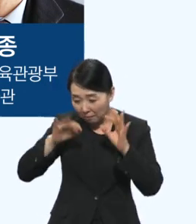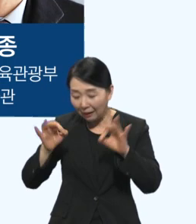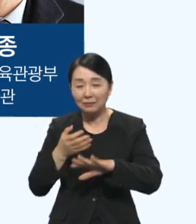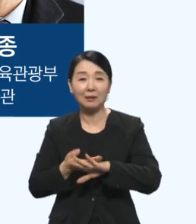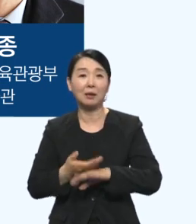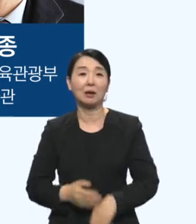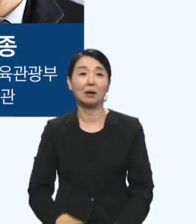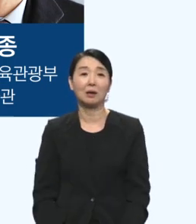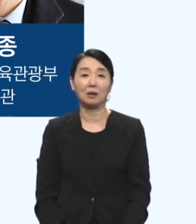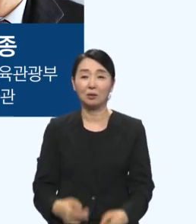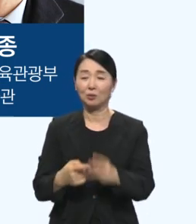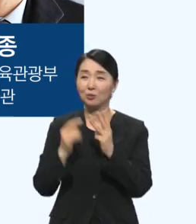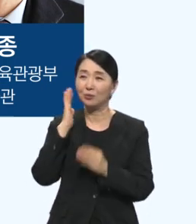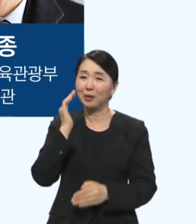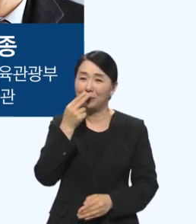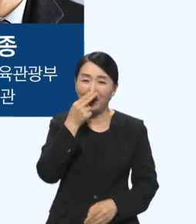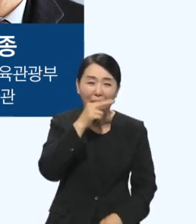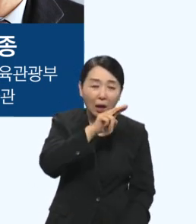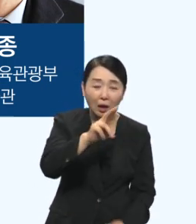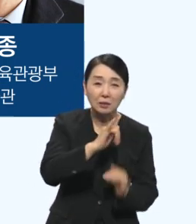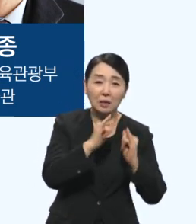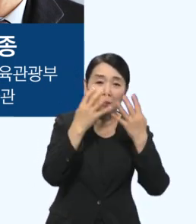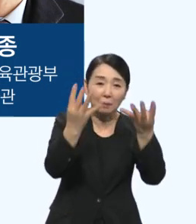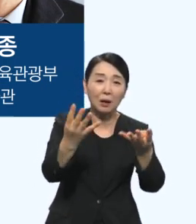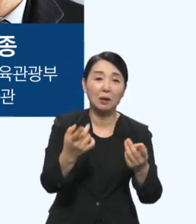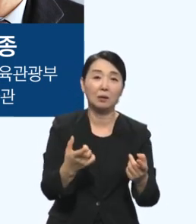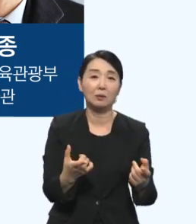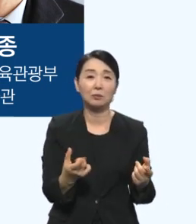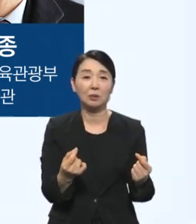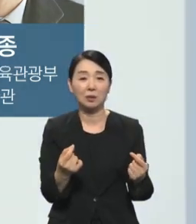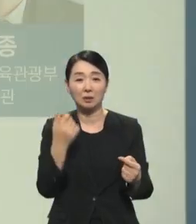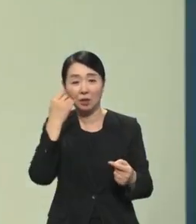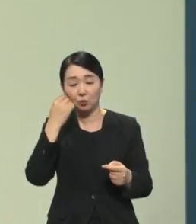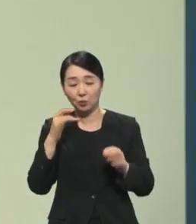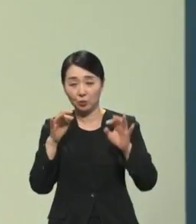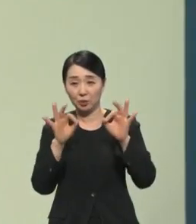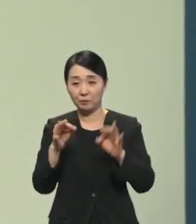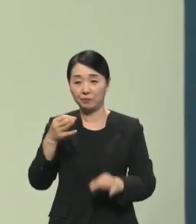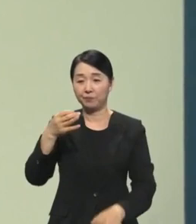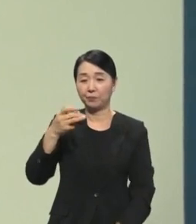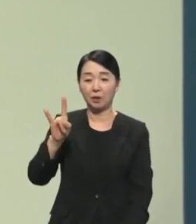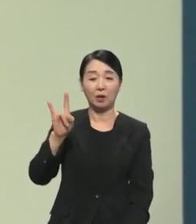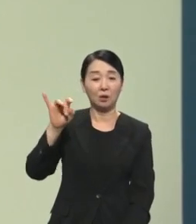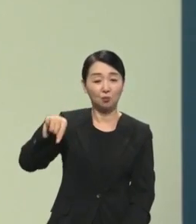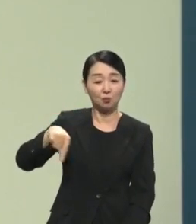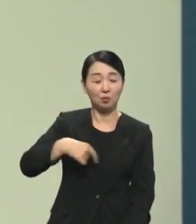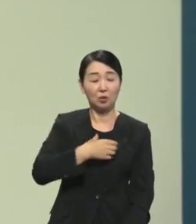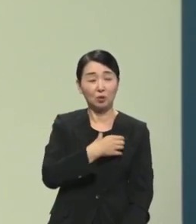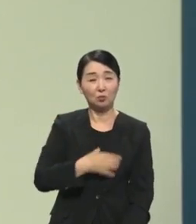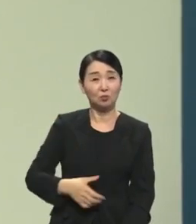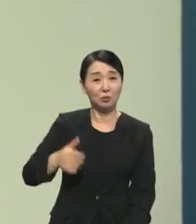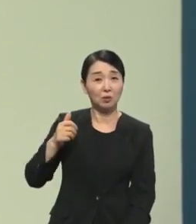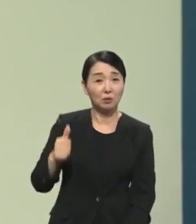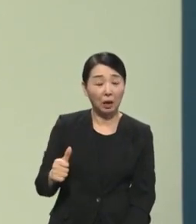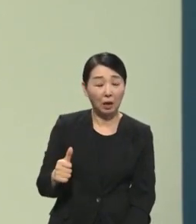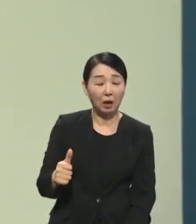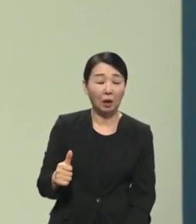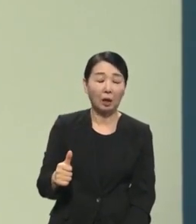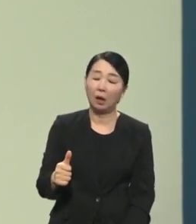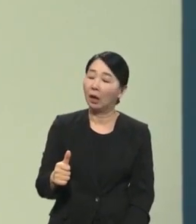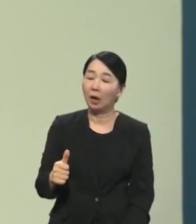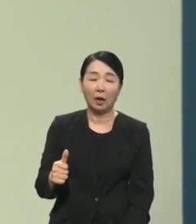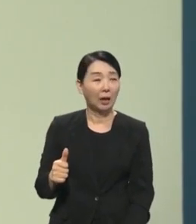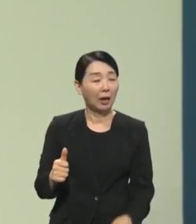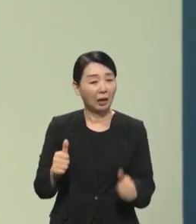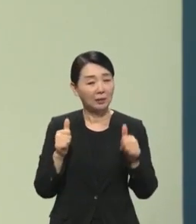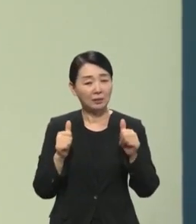윤석열 대통령 친한 사람들이 해준 거 아니냐 이제 그런 생각이 들고 특히 김태우 전 구청장의 경우는 아 이거 사법시스템을 무너뜨리는 정말